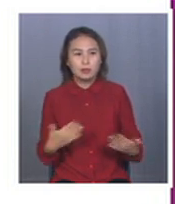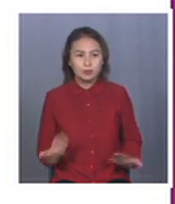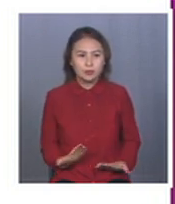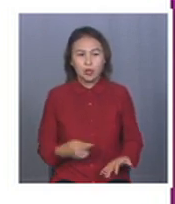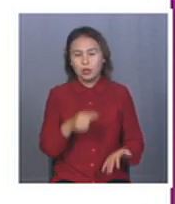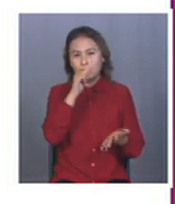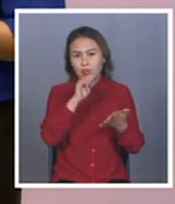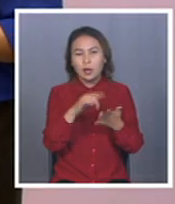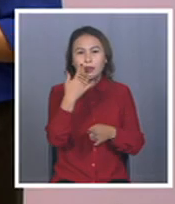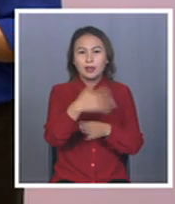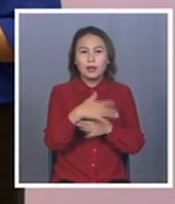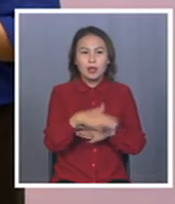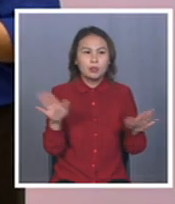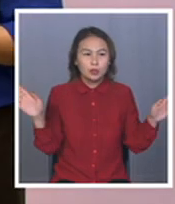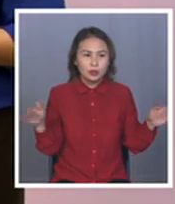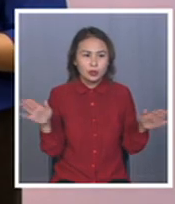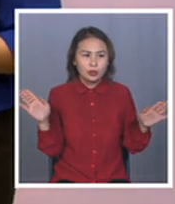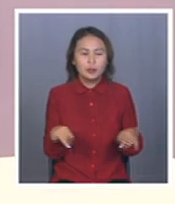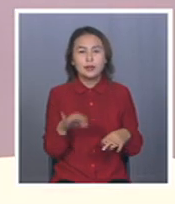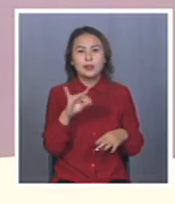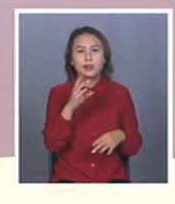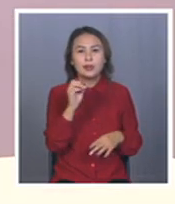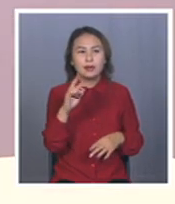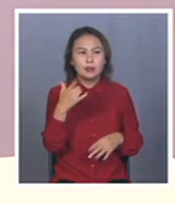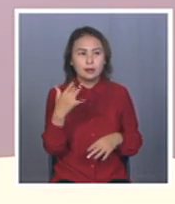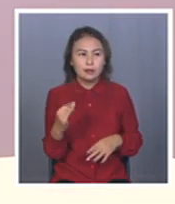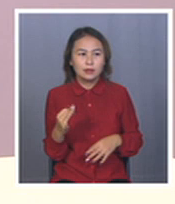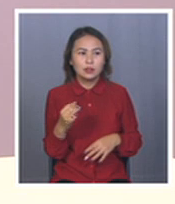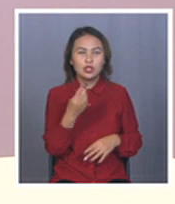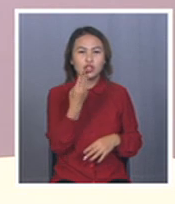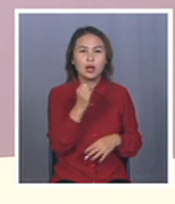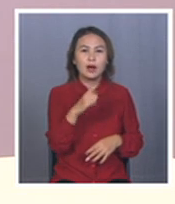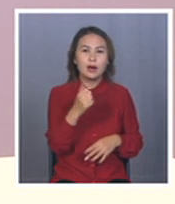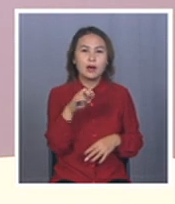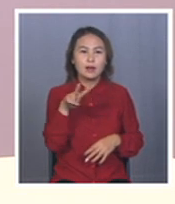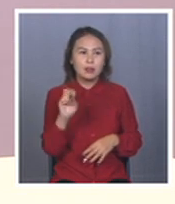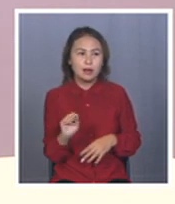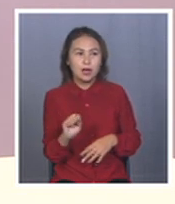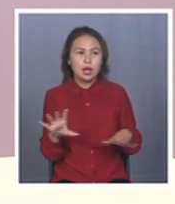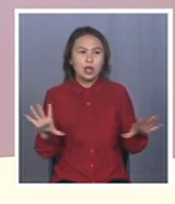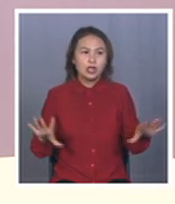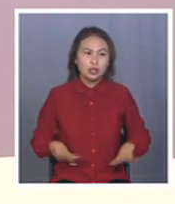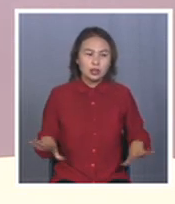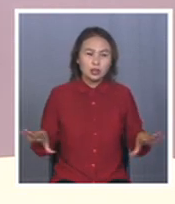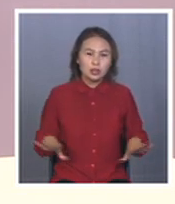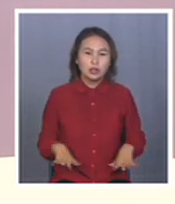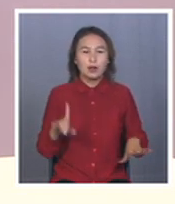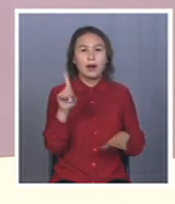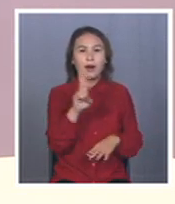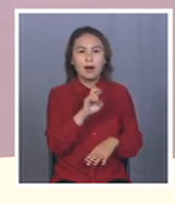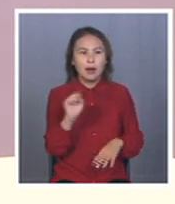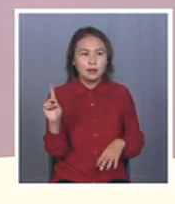Құстардан дала бүркіті, ителгі, шағала, жылқышы, қаз,